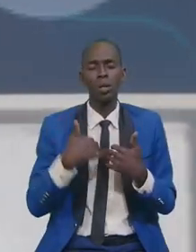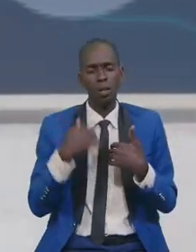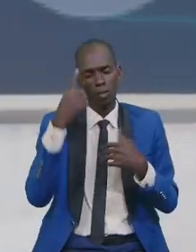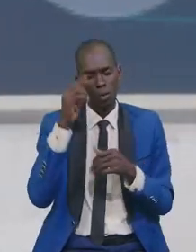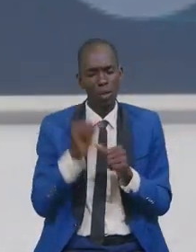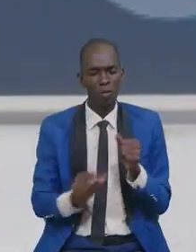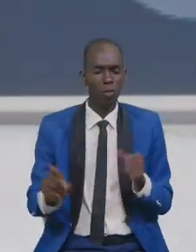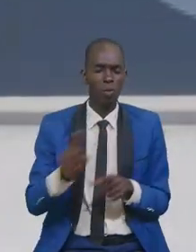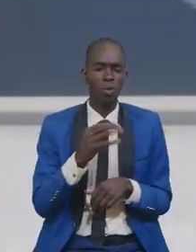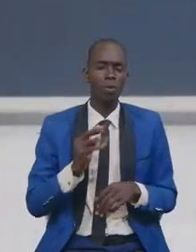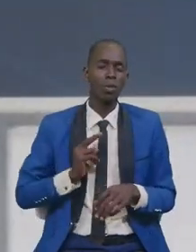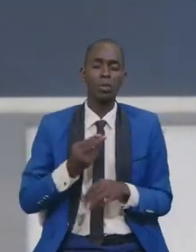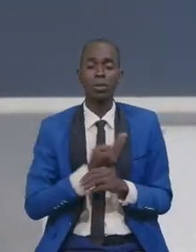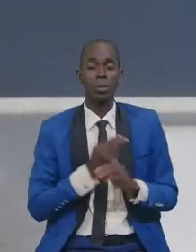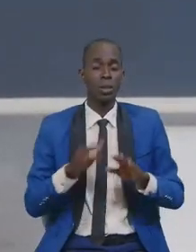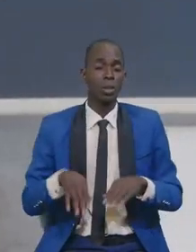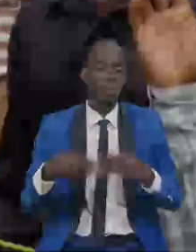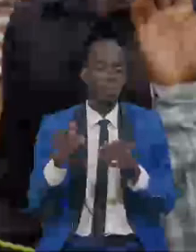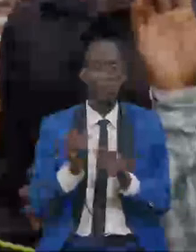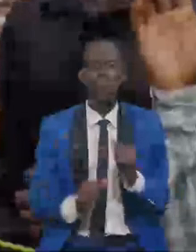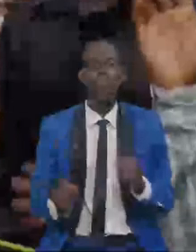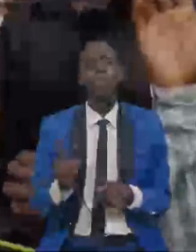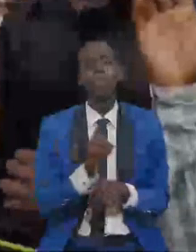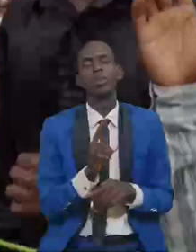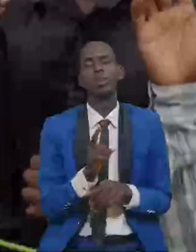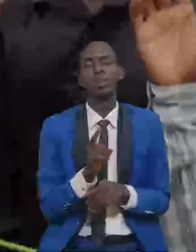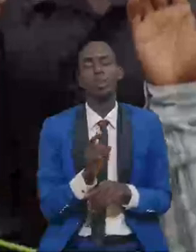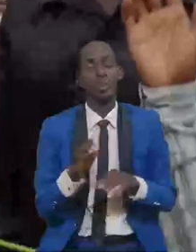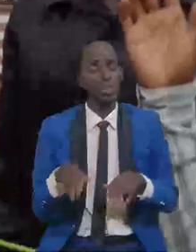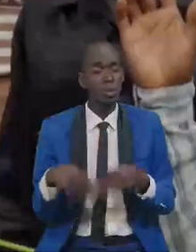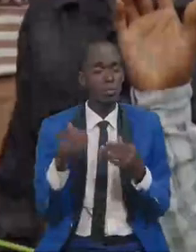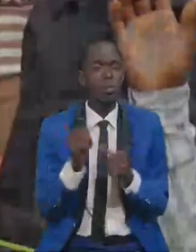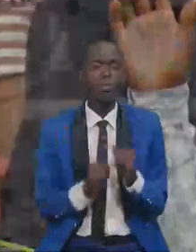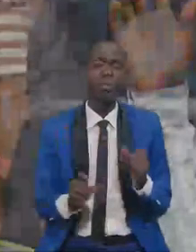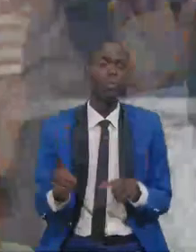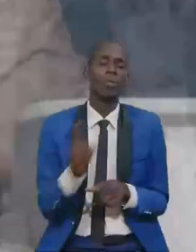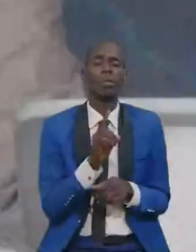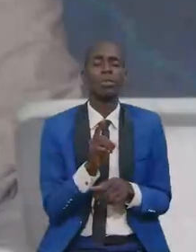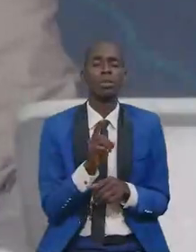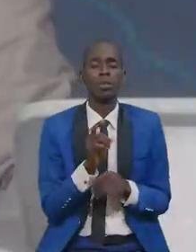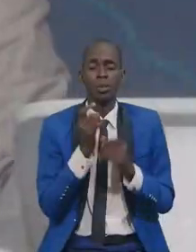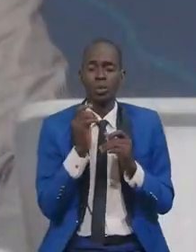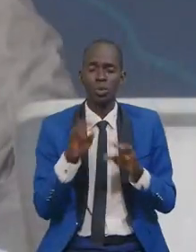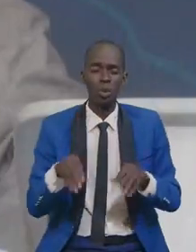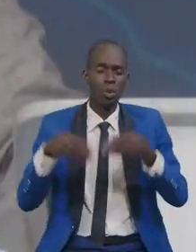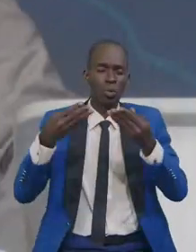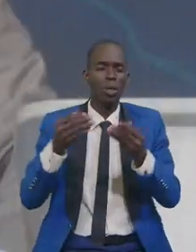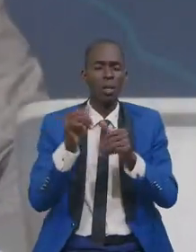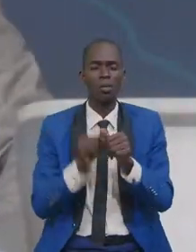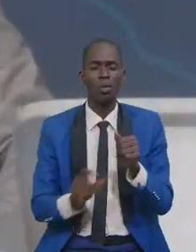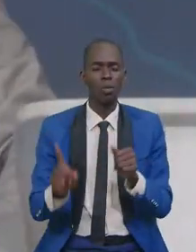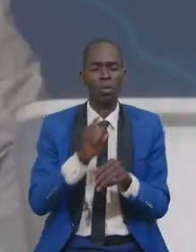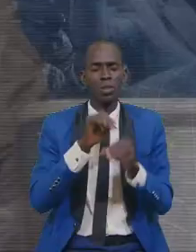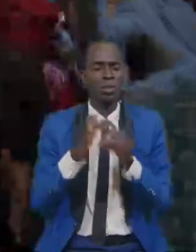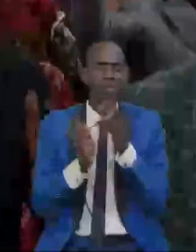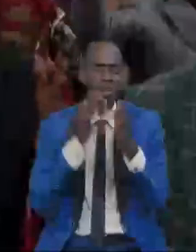as. Pour chacun de nous, accorde à chacun, donne à chacun, pourvois à